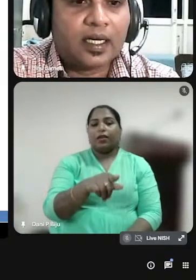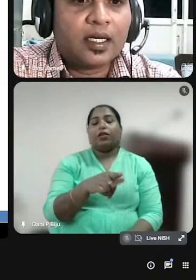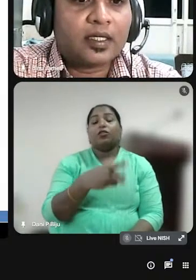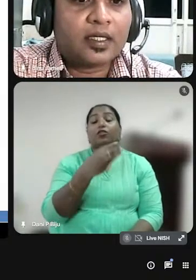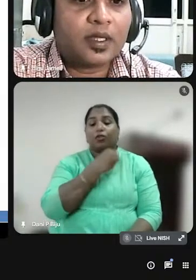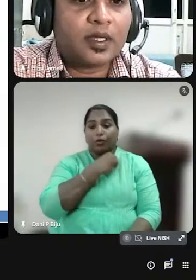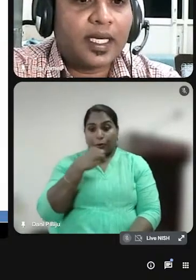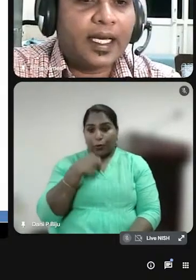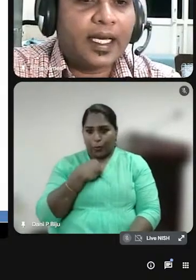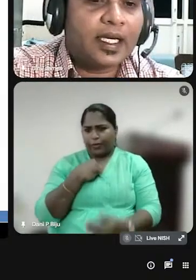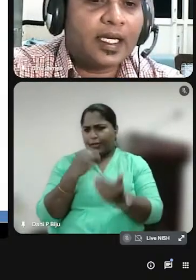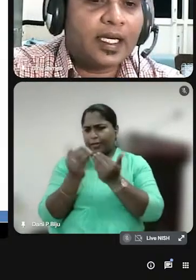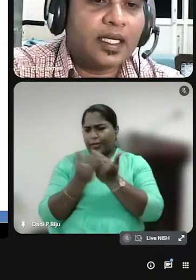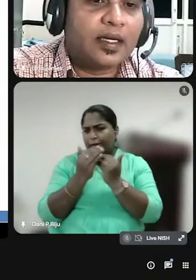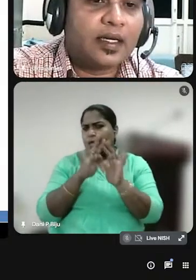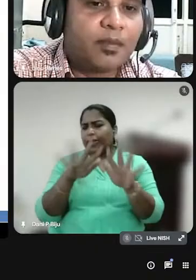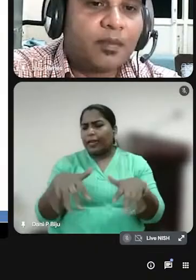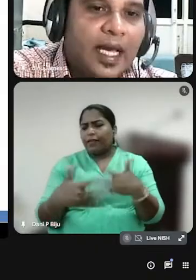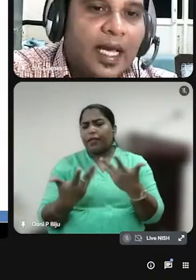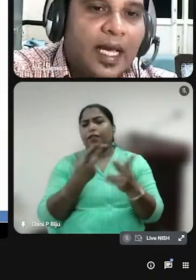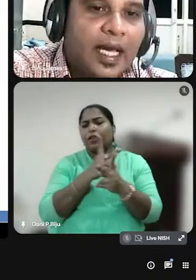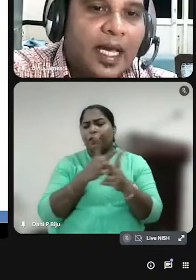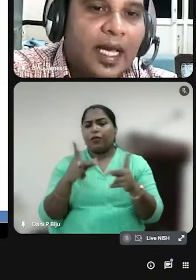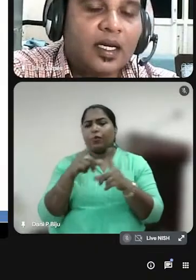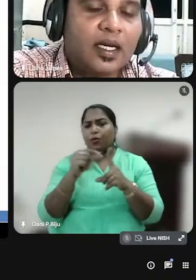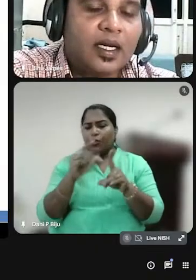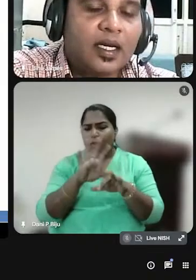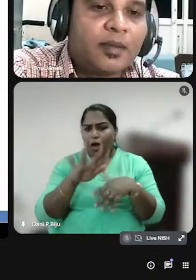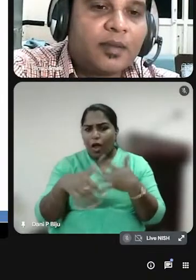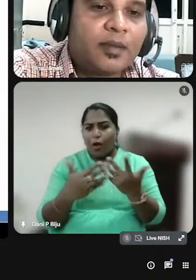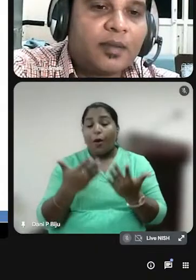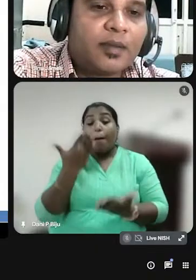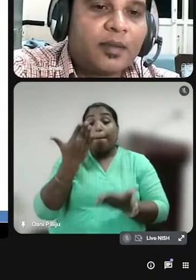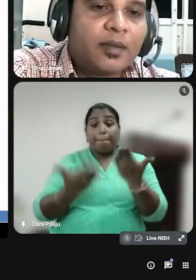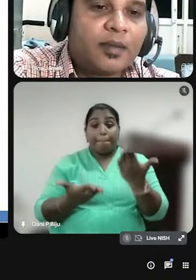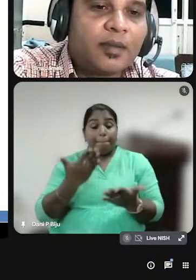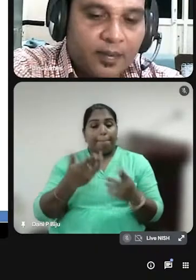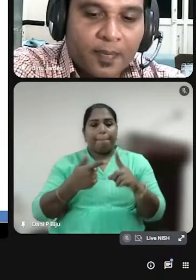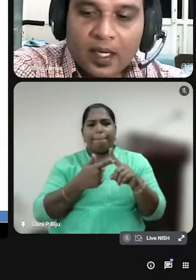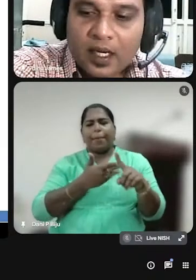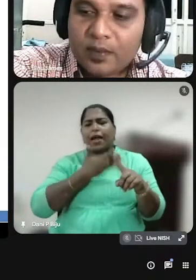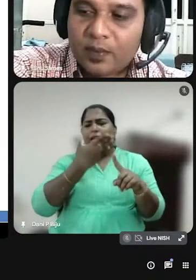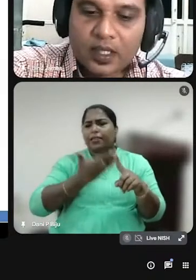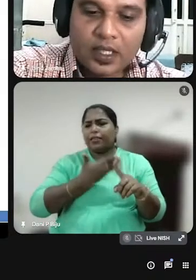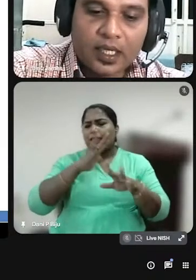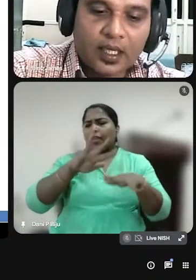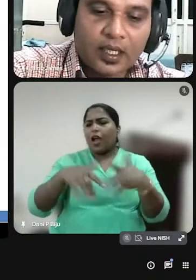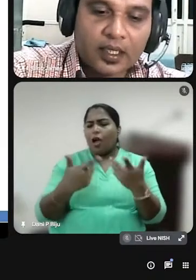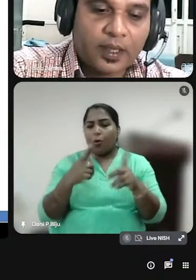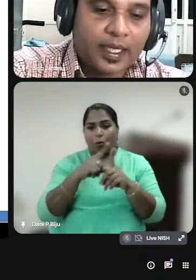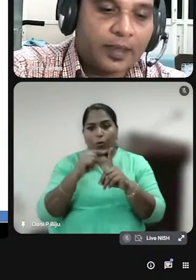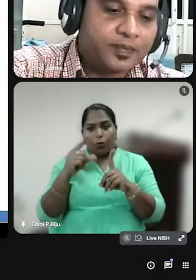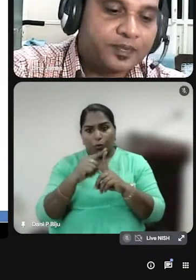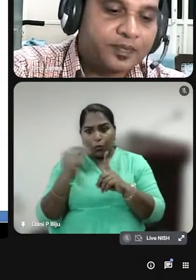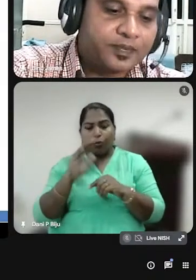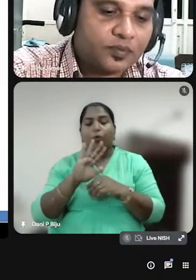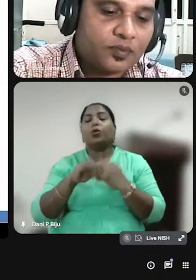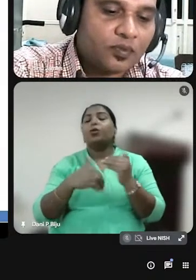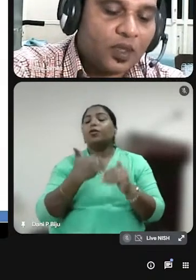ചെയ്യുക, നമ്മൾ ഏതൊക്കെ രീതിയിലാണ് ബാലൻസ് ട്രെയിനിങ്ങിന് നമ്മൾ എങ്ങനെയാണ് ചെയ്യുക, അതുപോലെ തന്നെ നമ്മുടെ